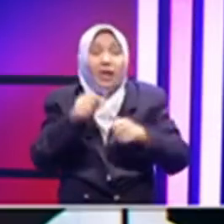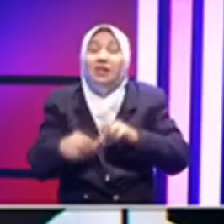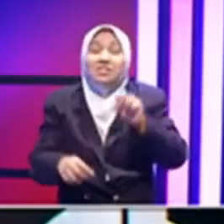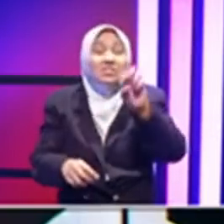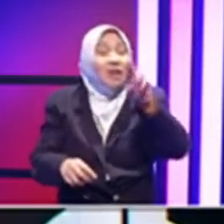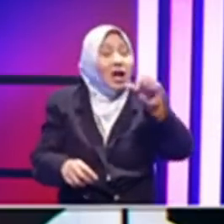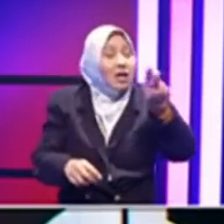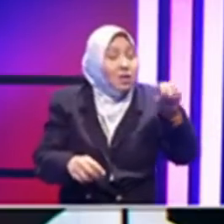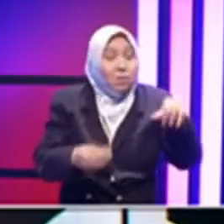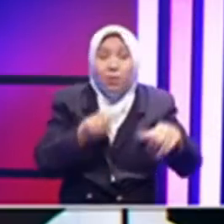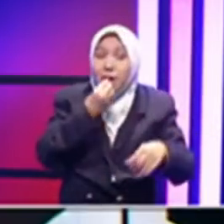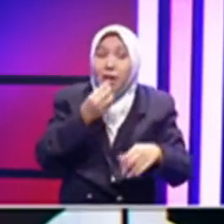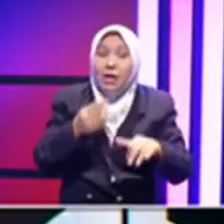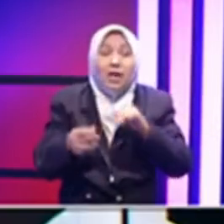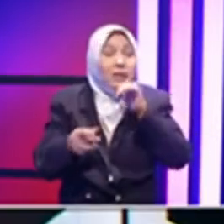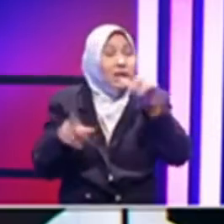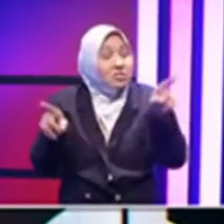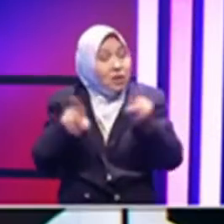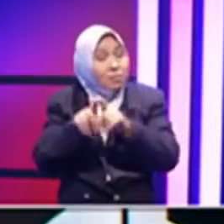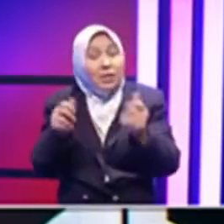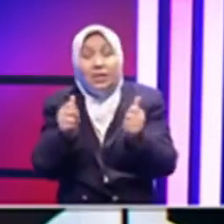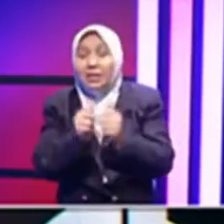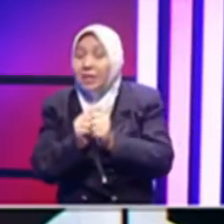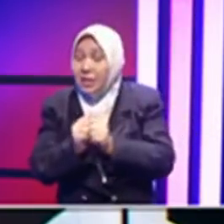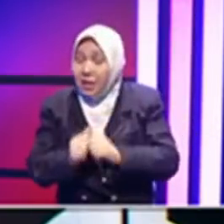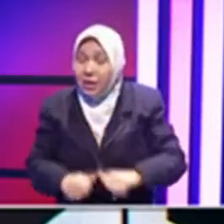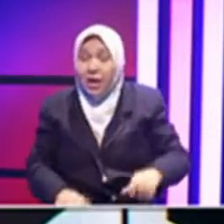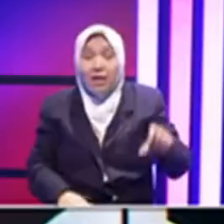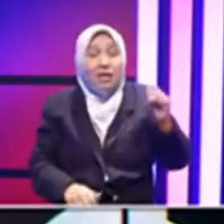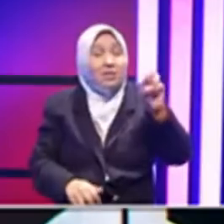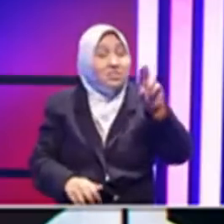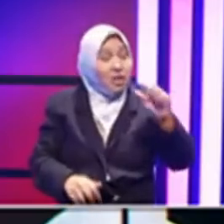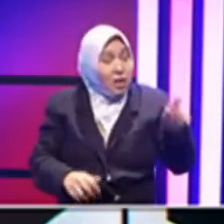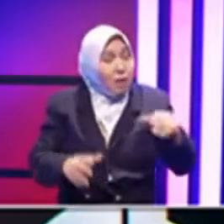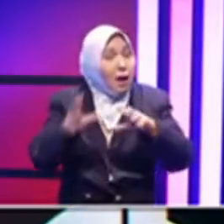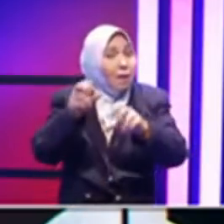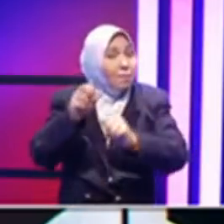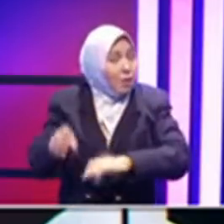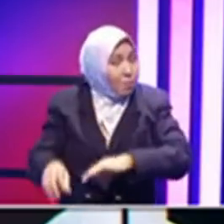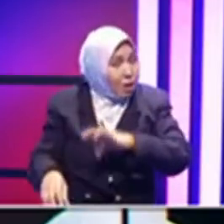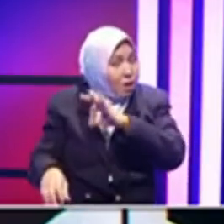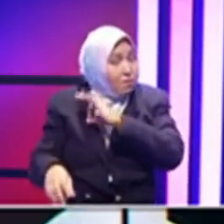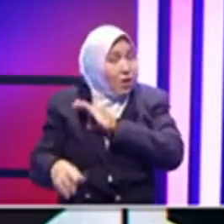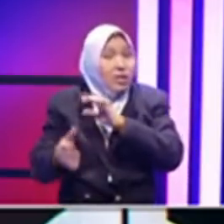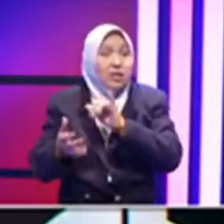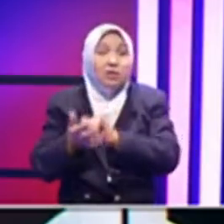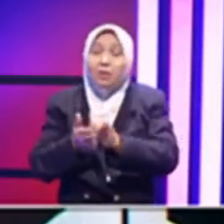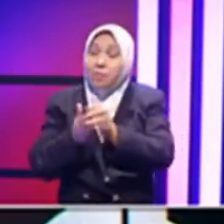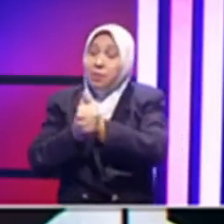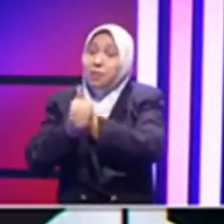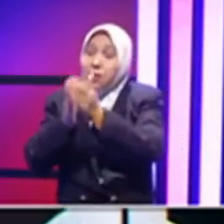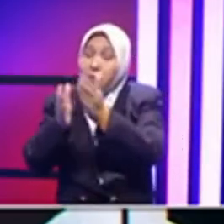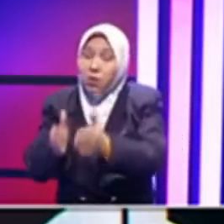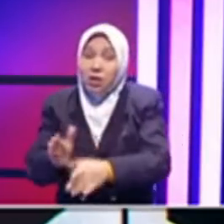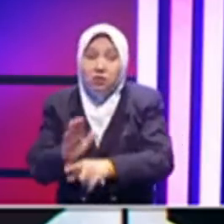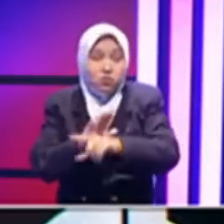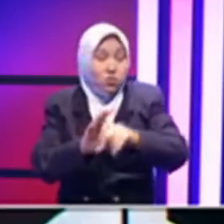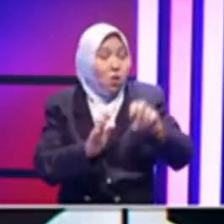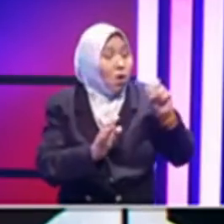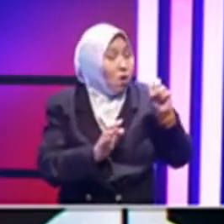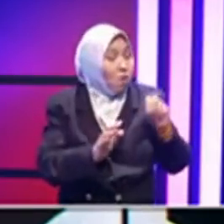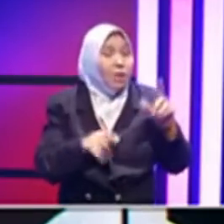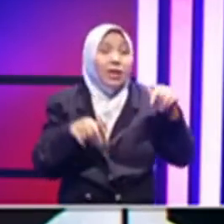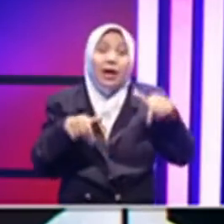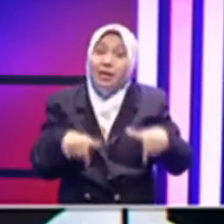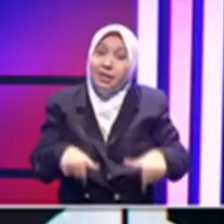makan, tetapi yang tak sama kita dengan burung dan serangga ialah mengambil manfaat seperti mana dipimpin oleh surah Qaf